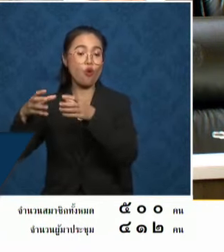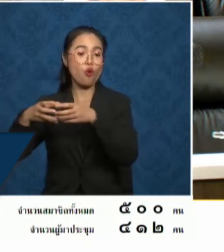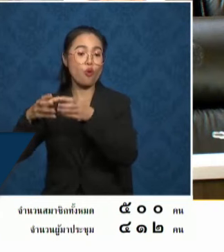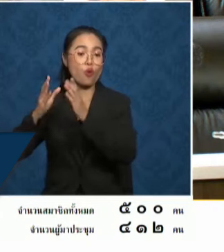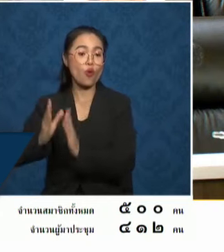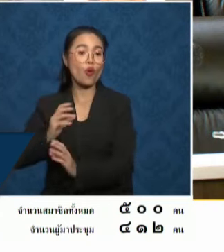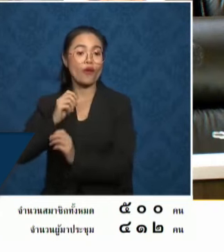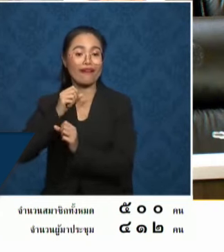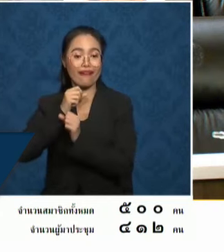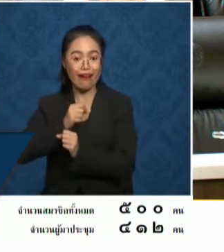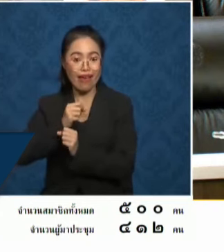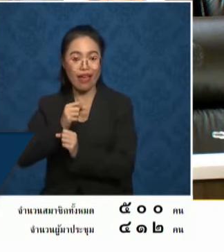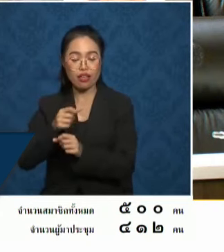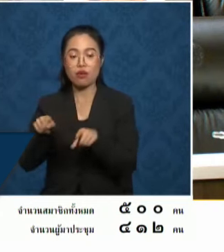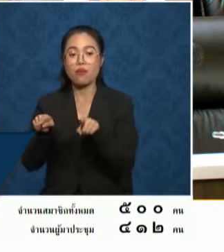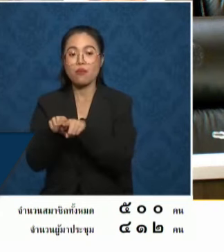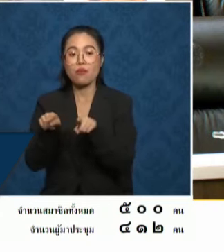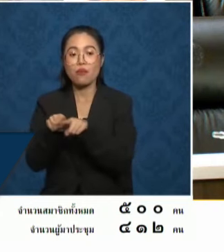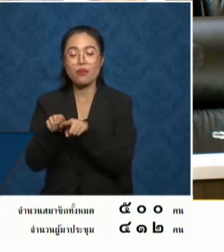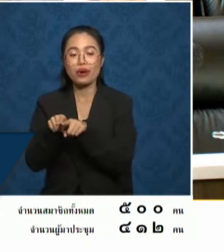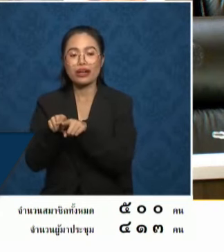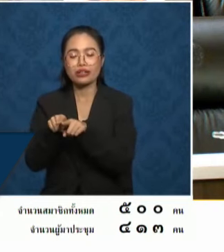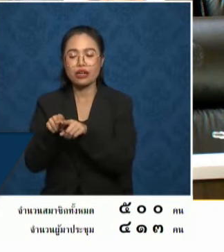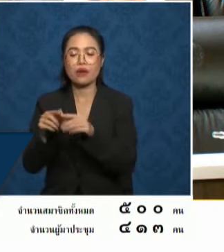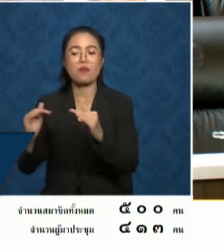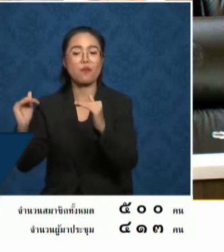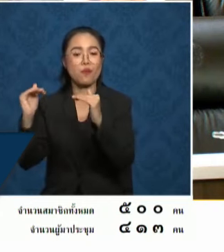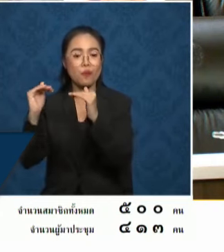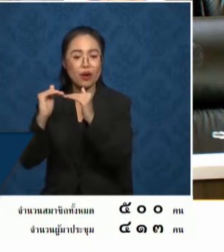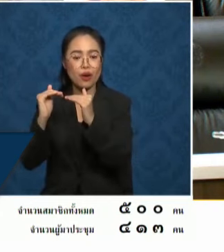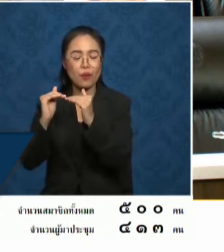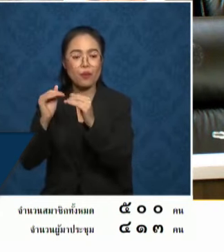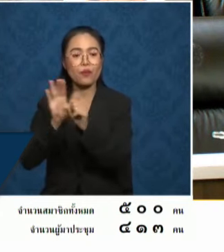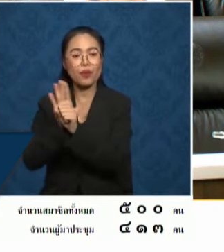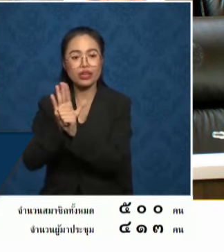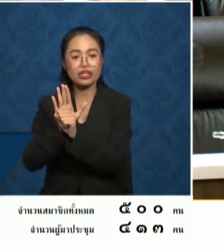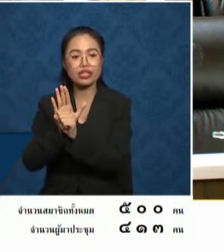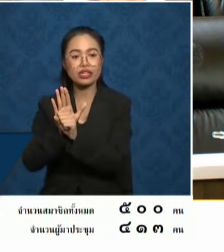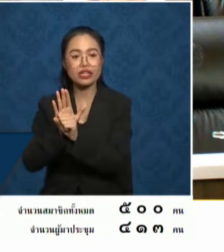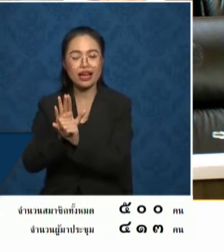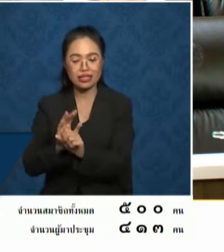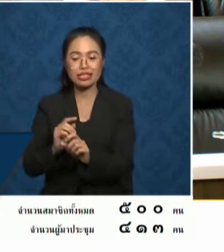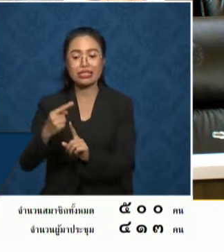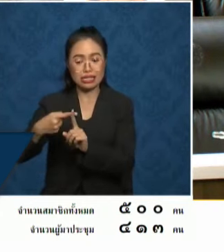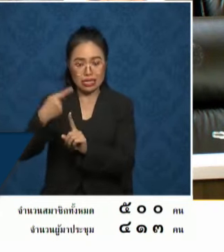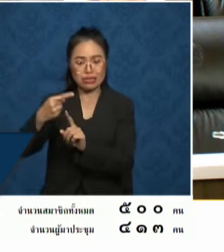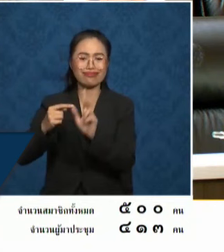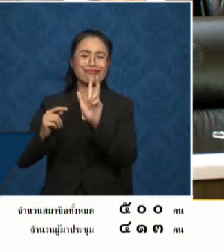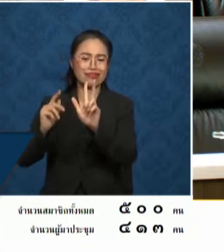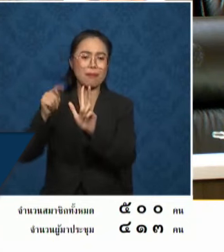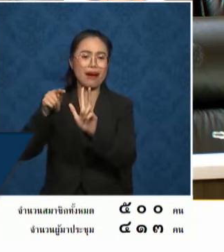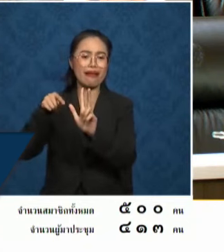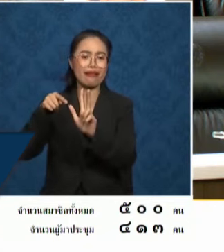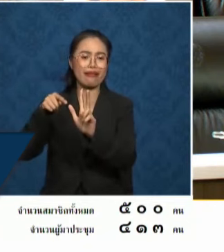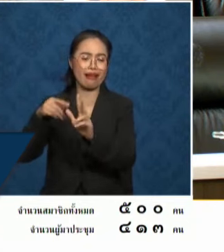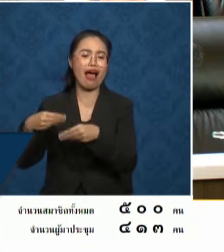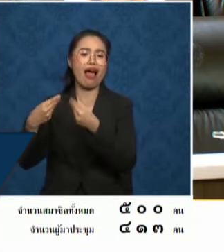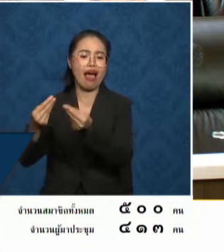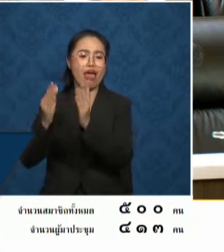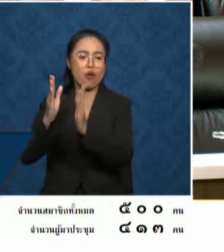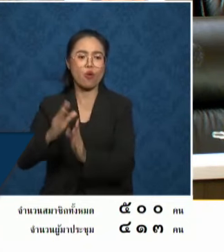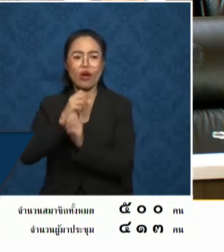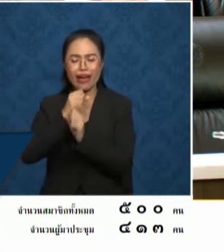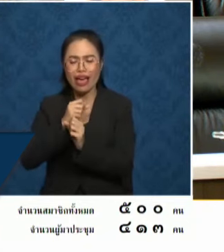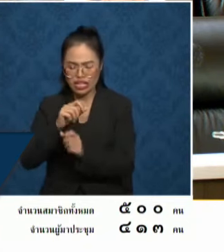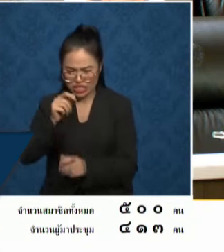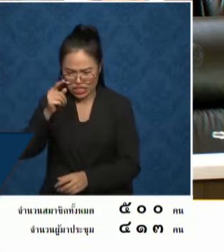ที่เพียงพอกับฐานของความเหลื่อมล้ำทางสังคมอย่างเช่น 3,000บาทถือว่าจริงๆอ่ะถือว่าเป็นตัวเลขที่ค่อน